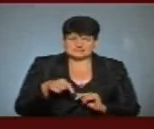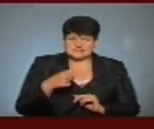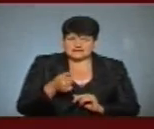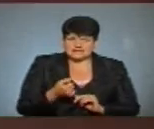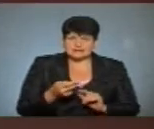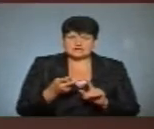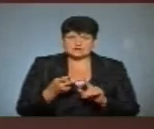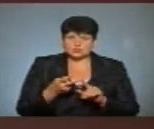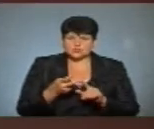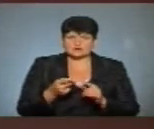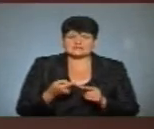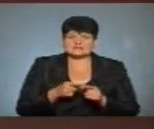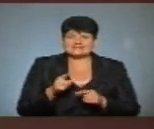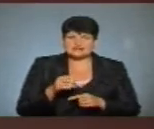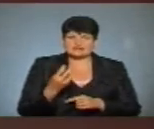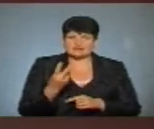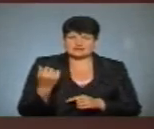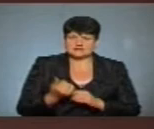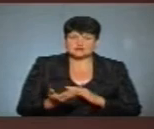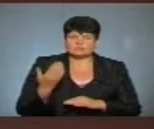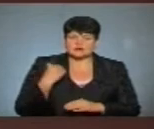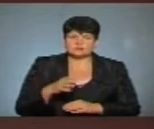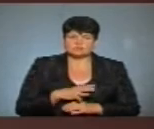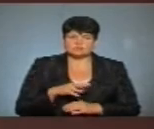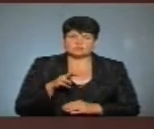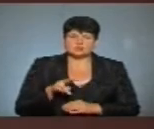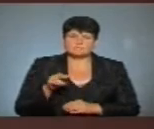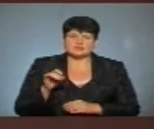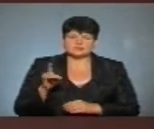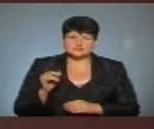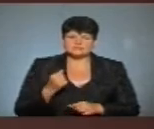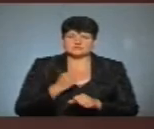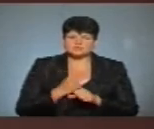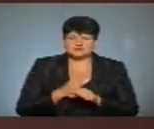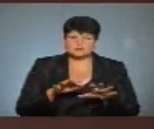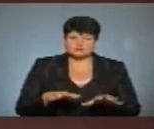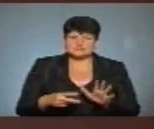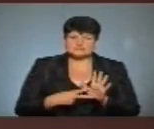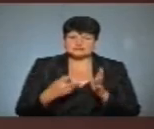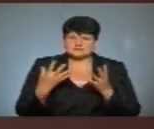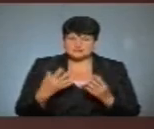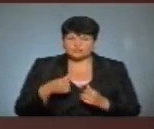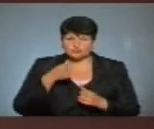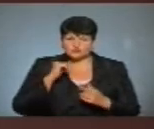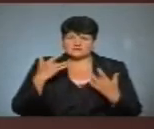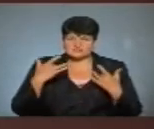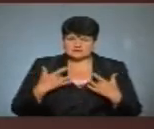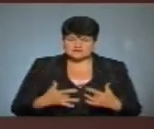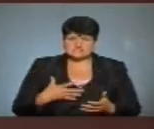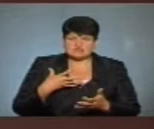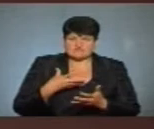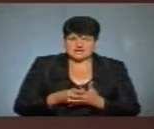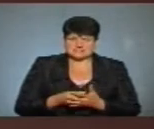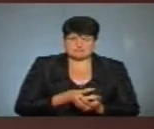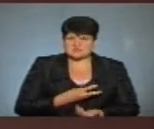і другий за два тижні. Попередній був Микола Петришин. Він працював на посаді 7 днів. Вчора він звільнився за